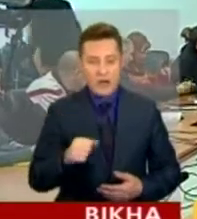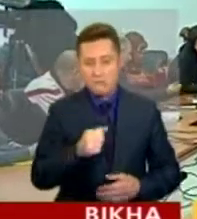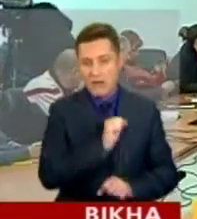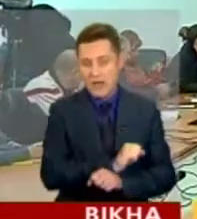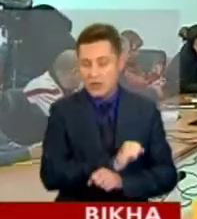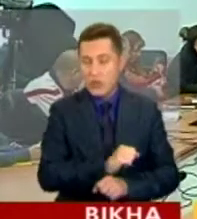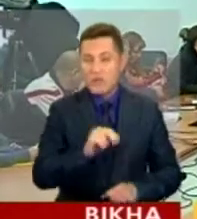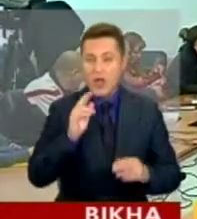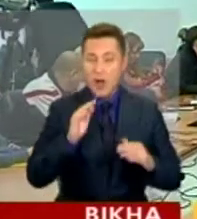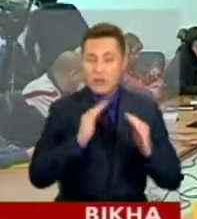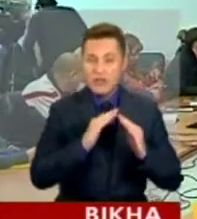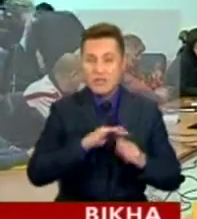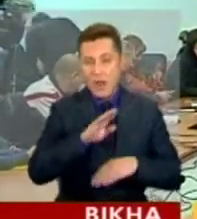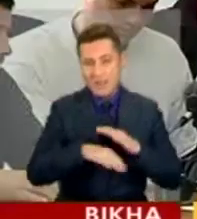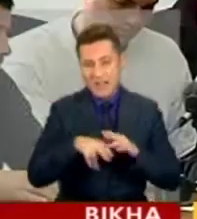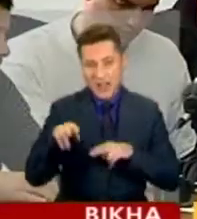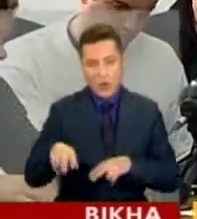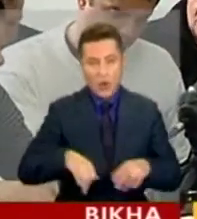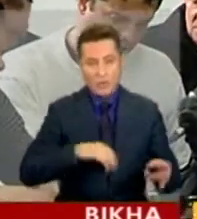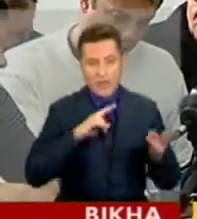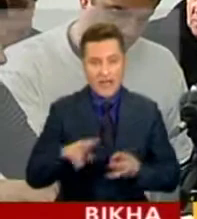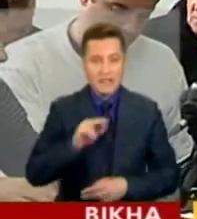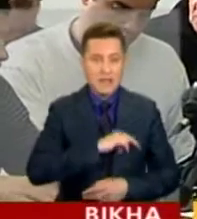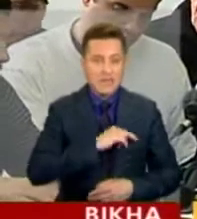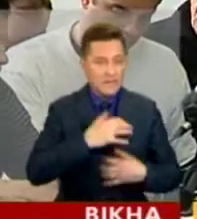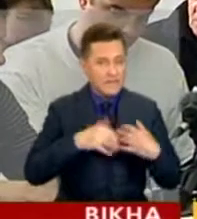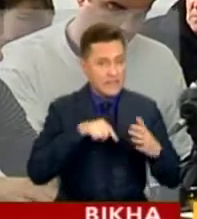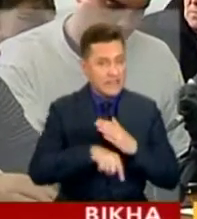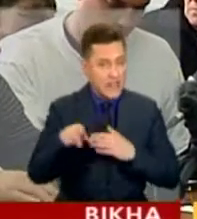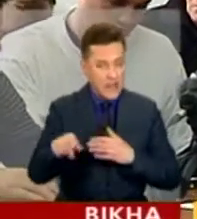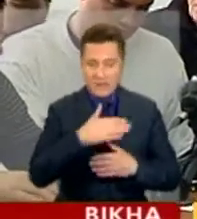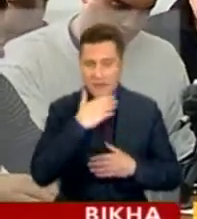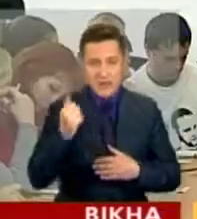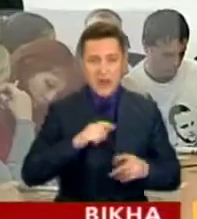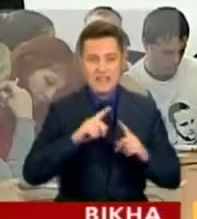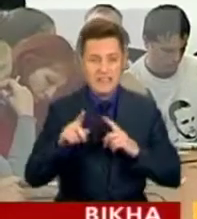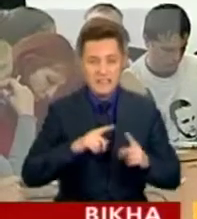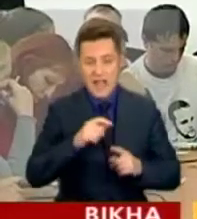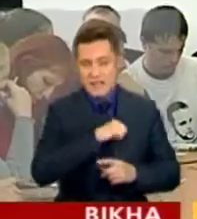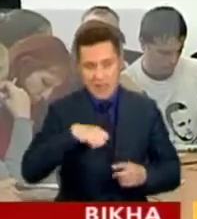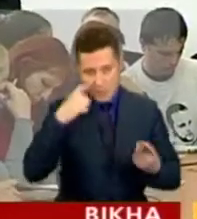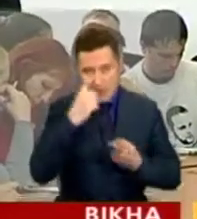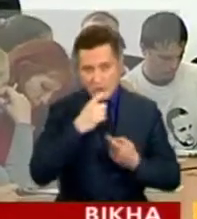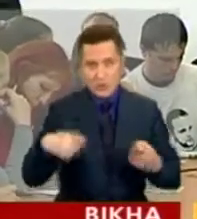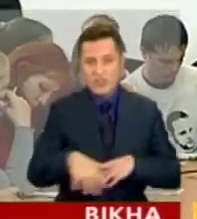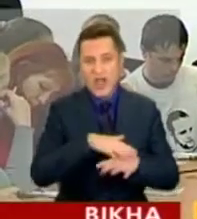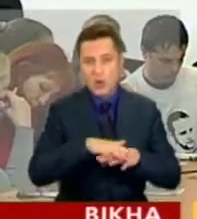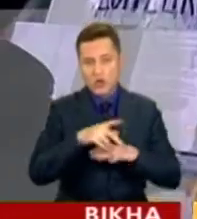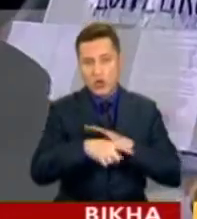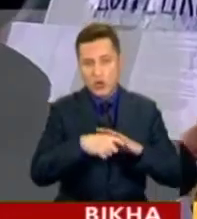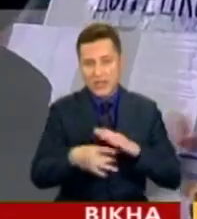так само під контролем терористів. Працівників всередині немає, проте засідає Рада самопроголошеної Народної Донецької Республіки.